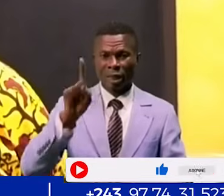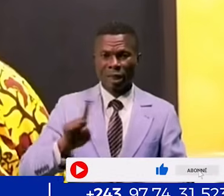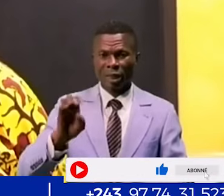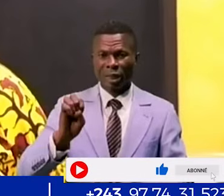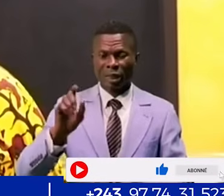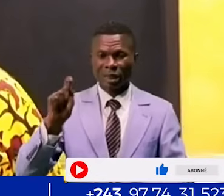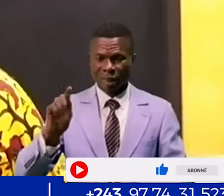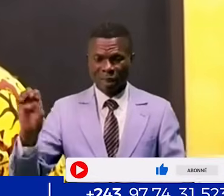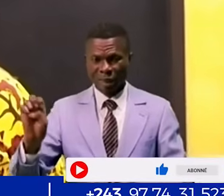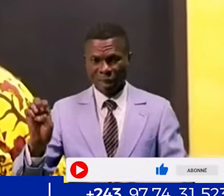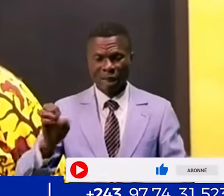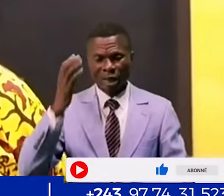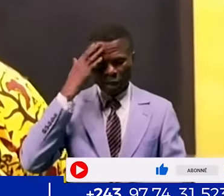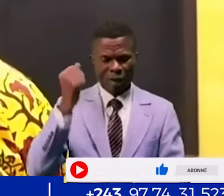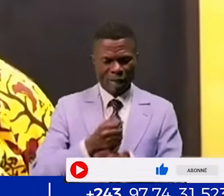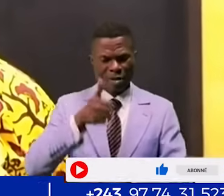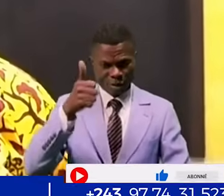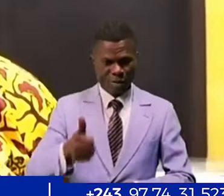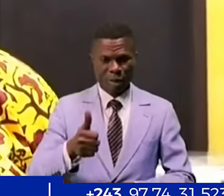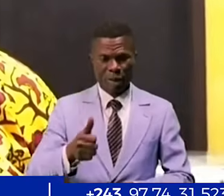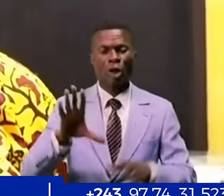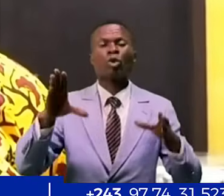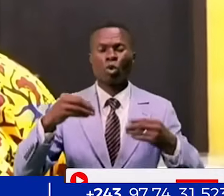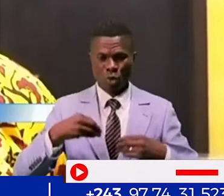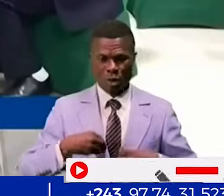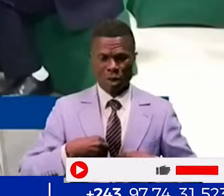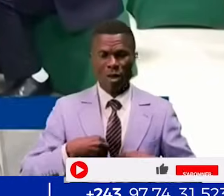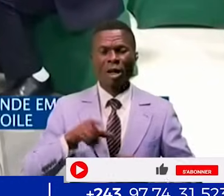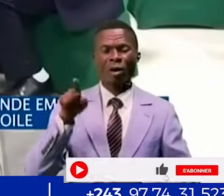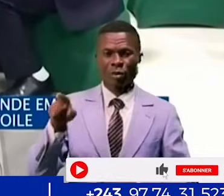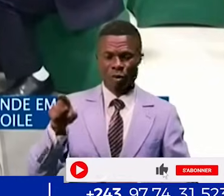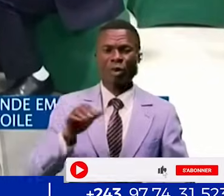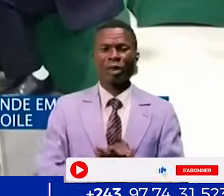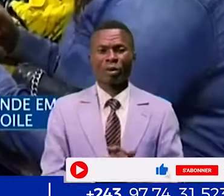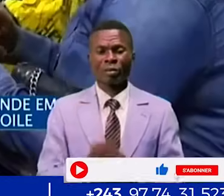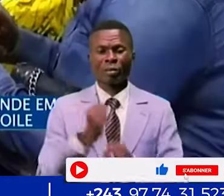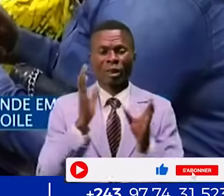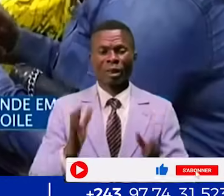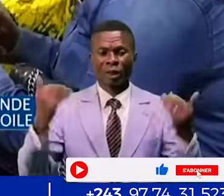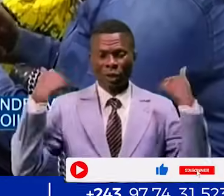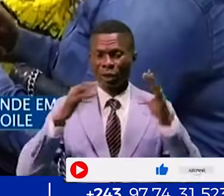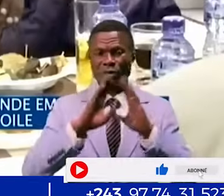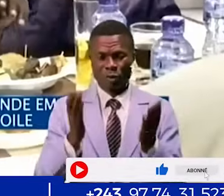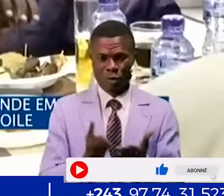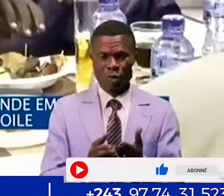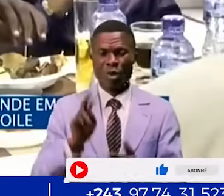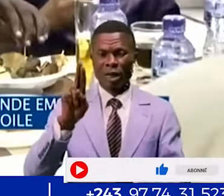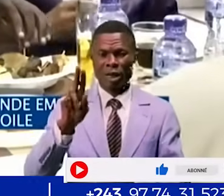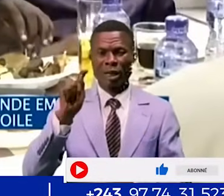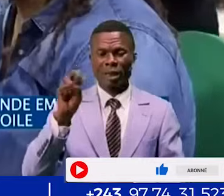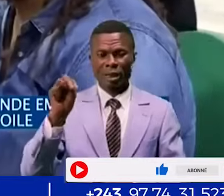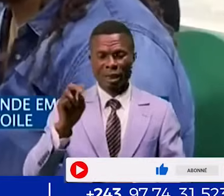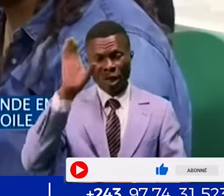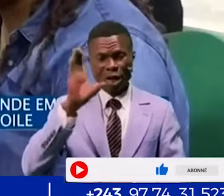Mehdi, connaît son travail et donc nous avons validé ce choix. Ainsi, les agents et cadres de la RTNC n'ont